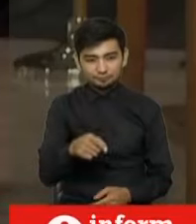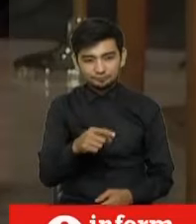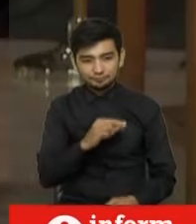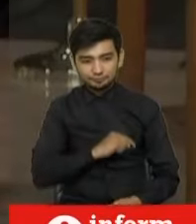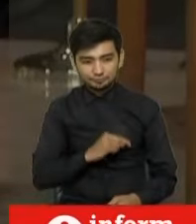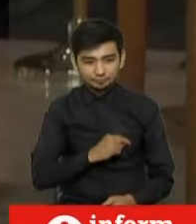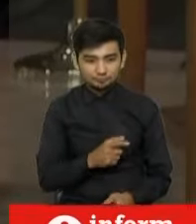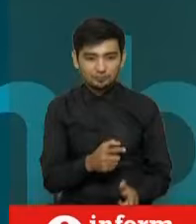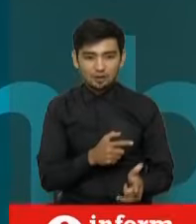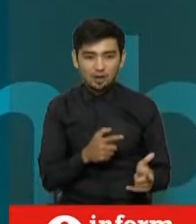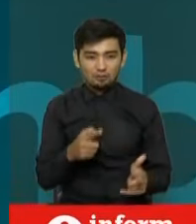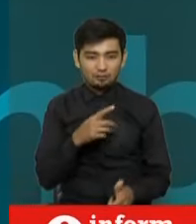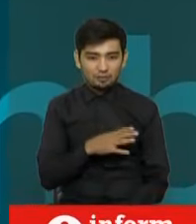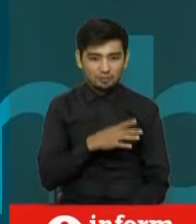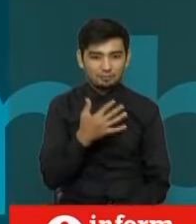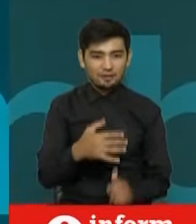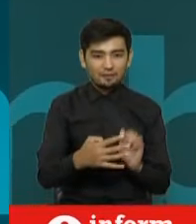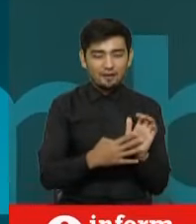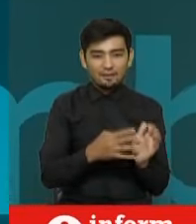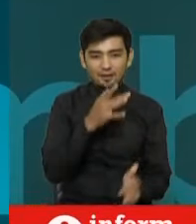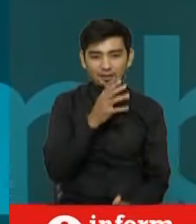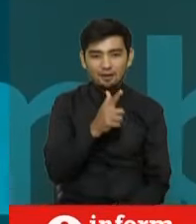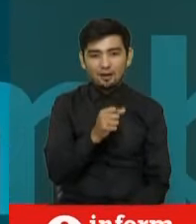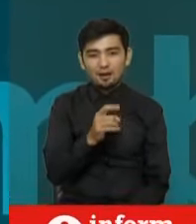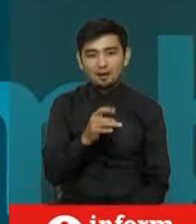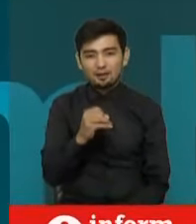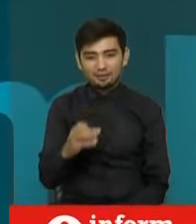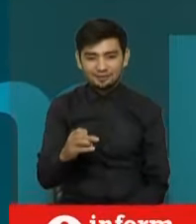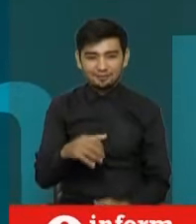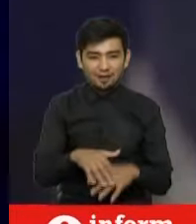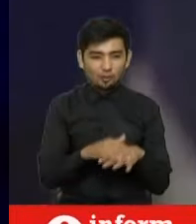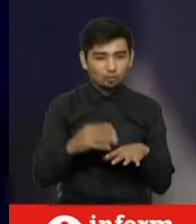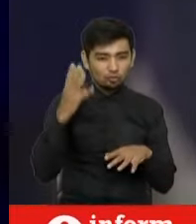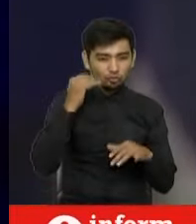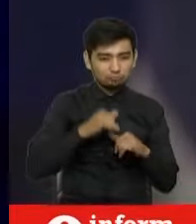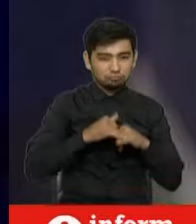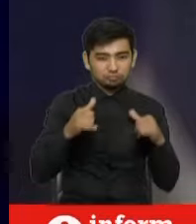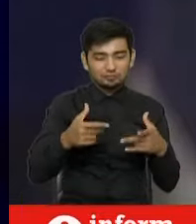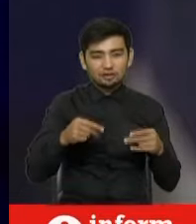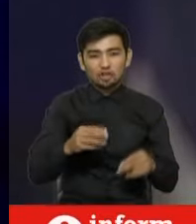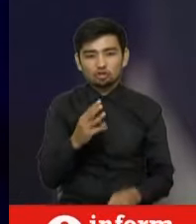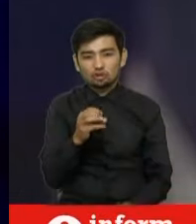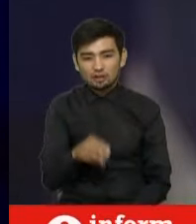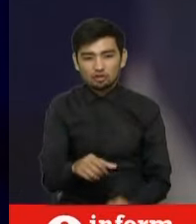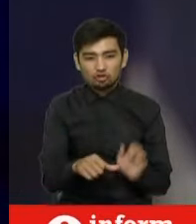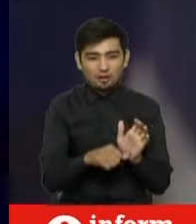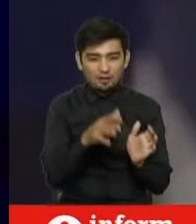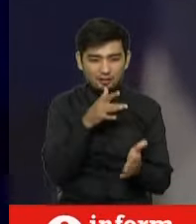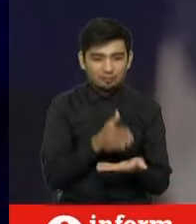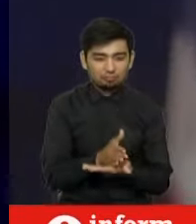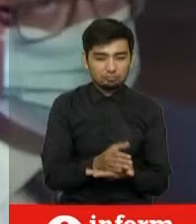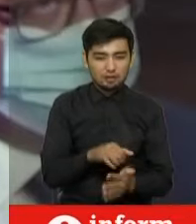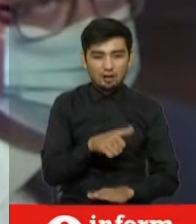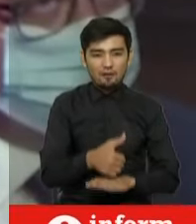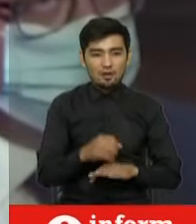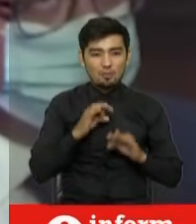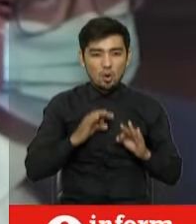қызметке әбден лайық. 59 жастағы Харрис елдегі халық саны көп штаттардың бірінде 6 жыл бойы бас прокурор